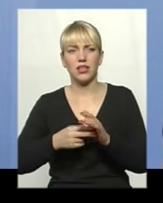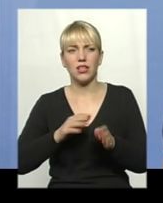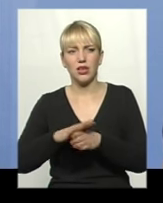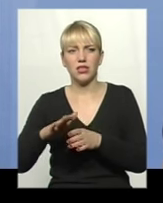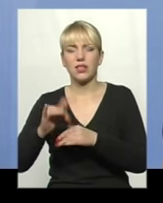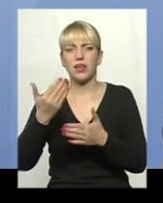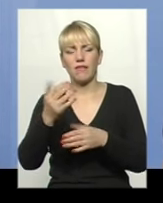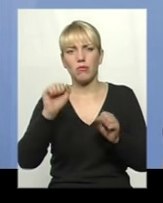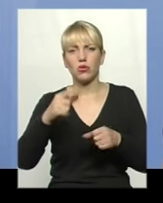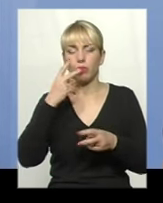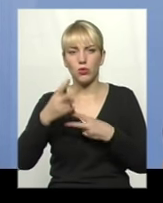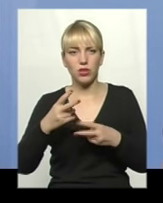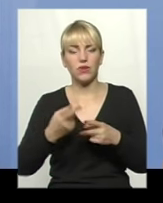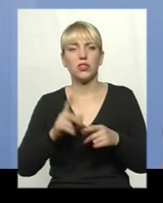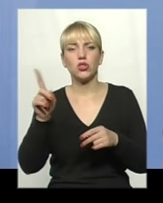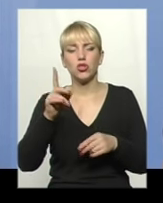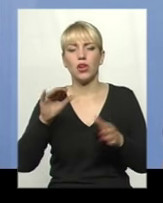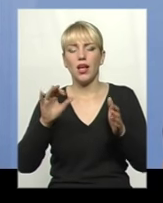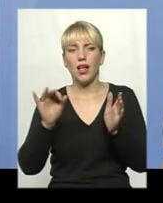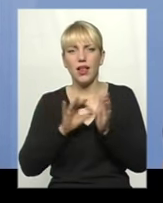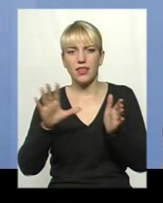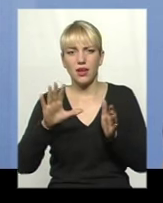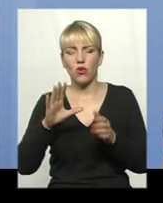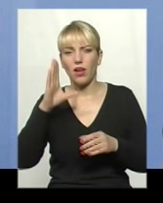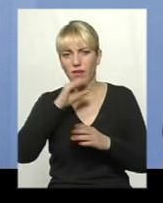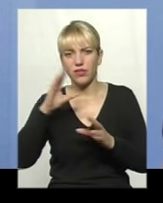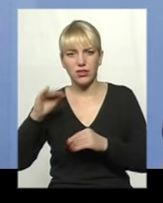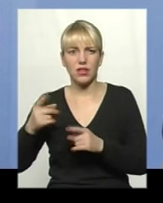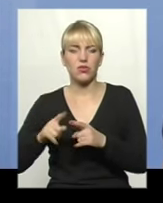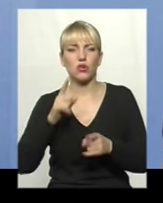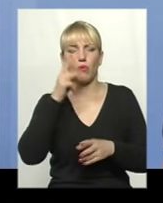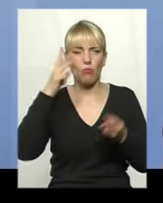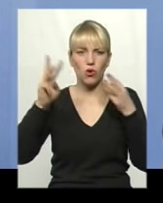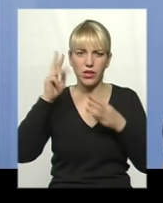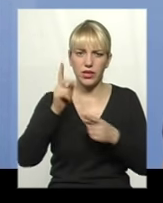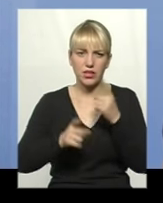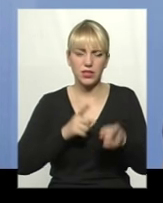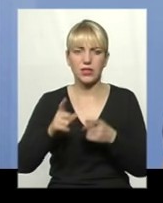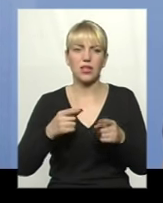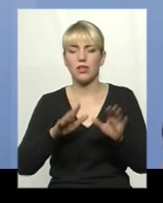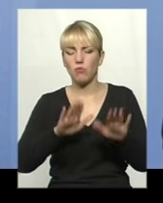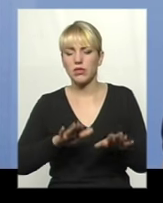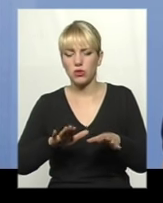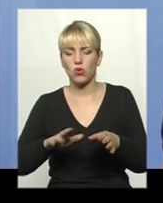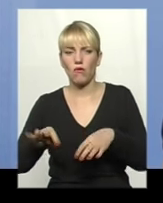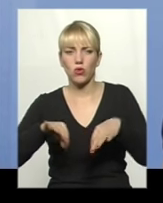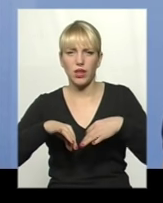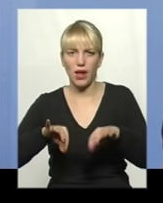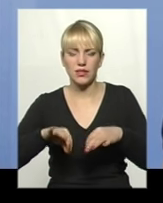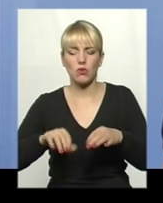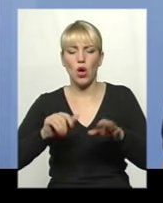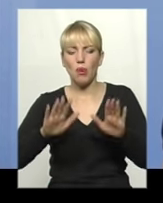ви можете подивитись, да, що і в енергоефективності, і в реконструкціях, і в модернізаціях, і в міському транспорті, і в міському